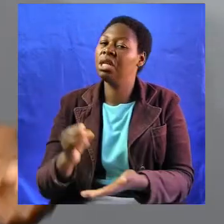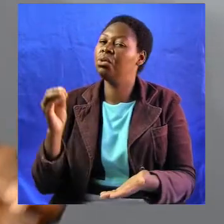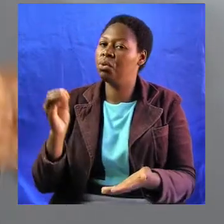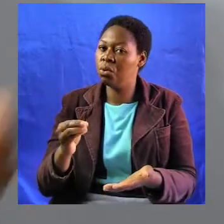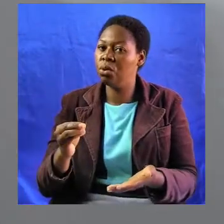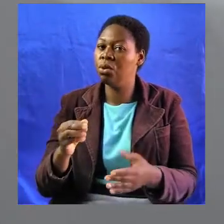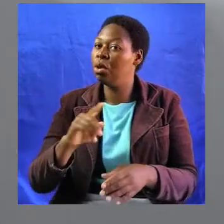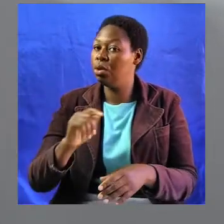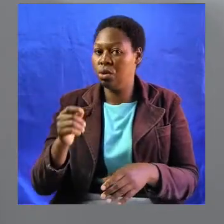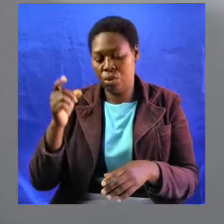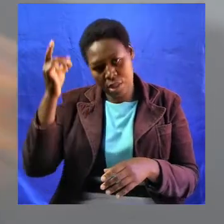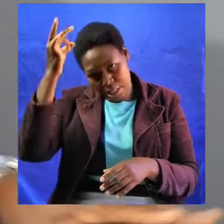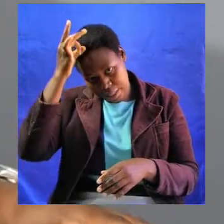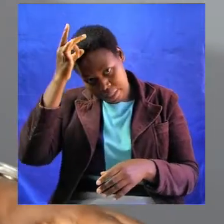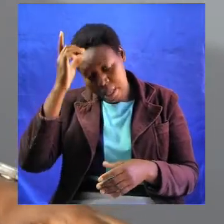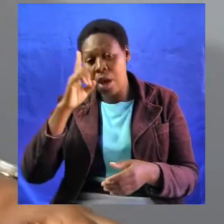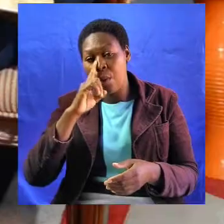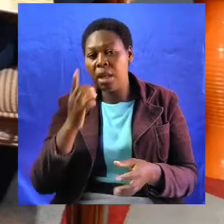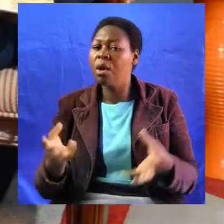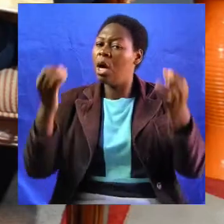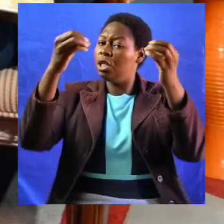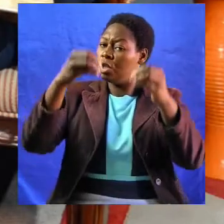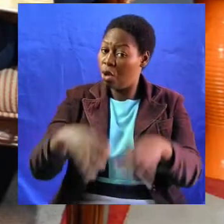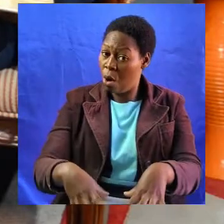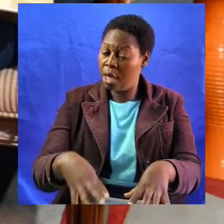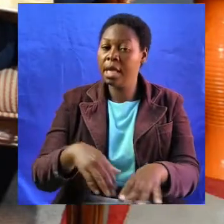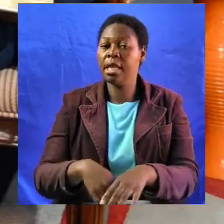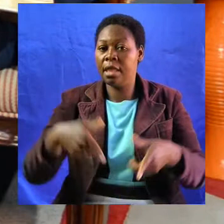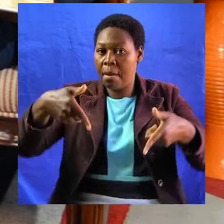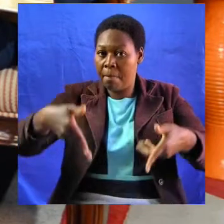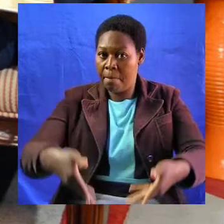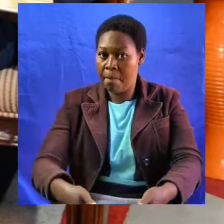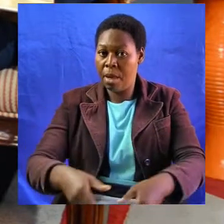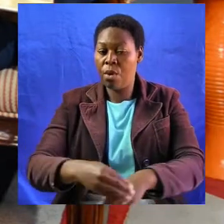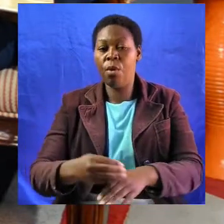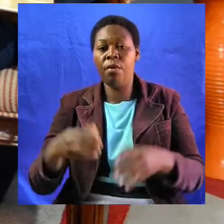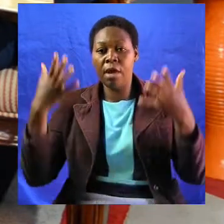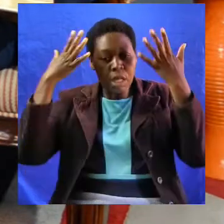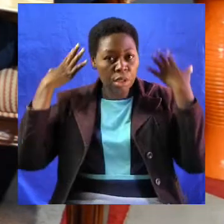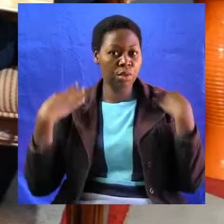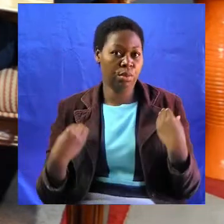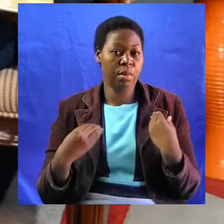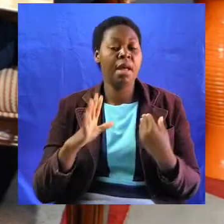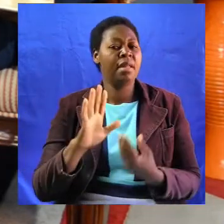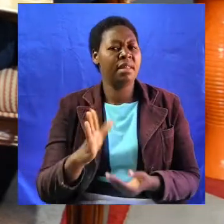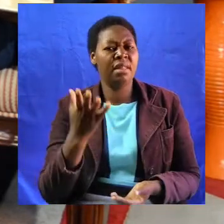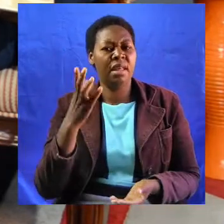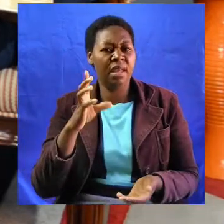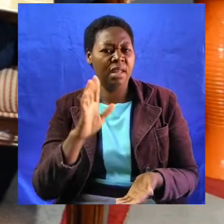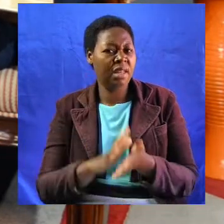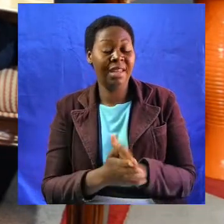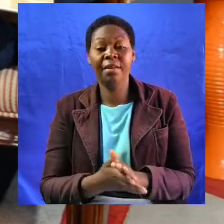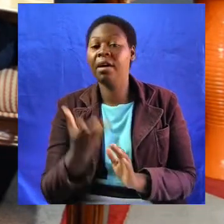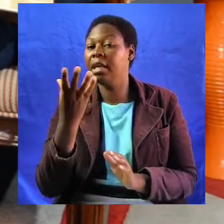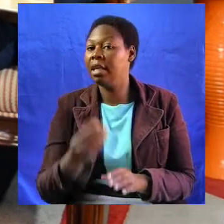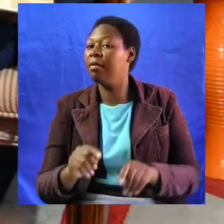Vanga vatomushaira mhosva even kubasa. Saka promotion yaida kupiwa Daniel yaive on merit. Saka ndo